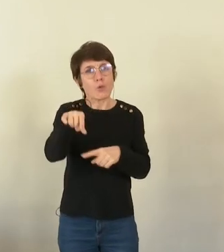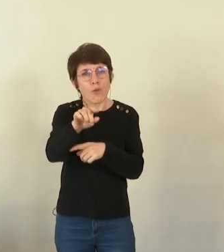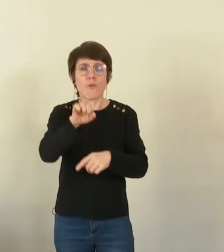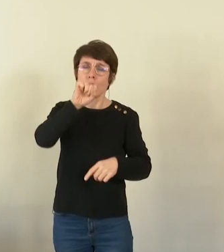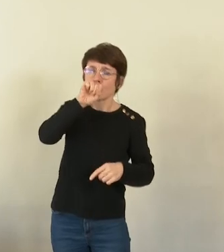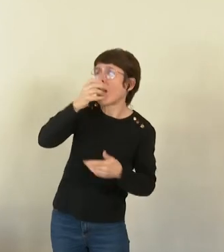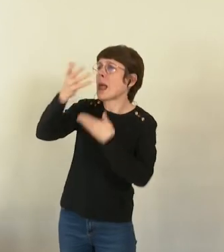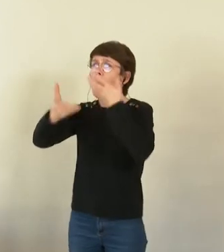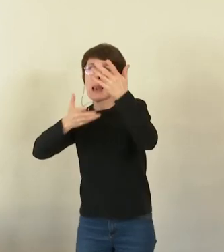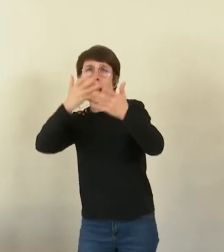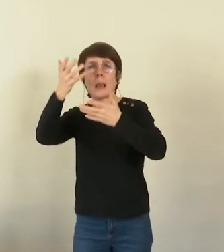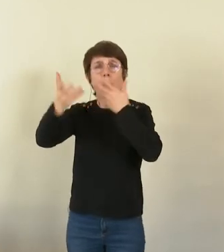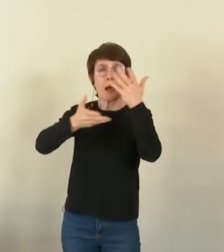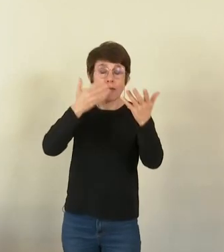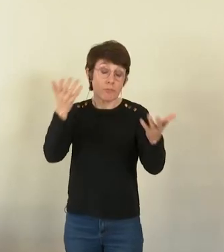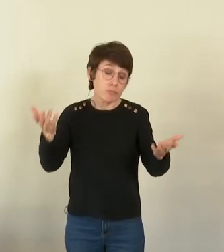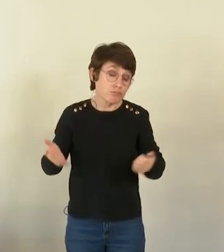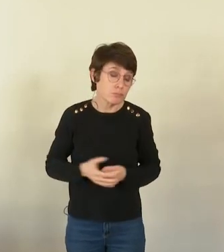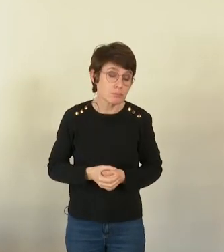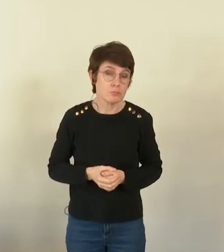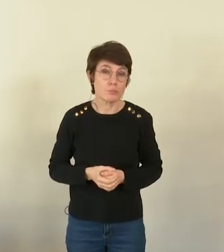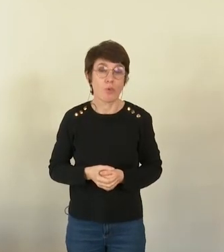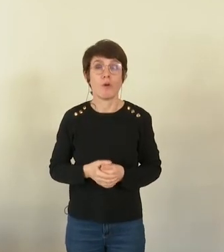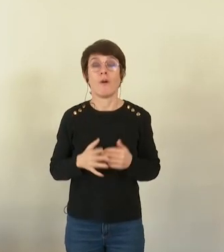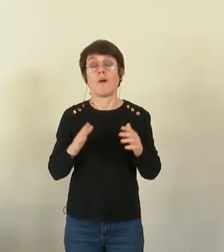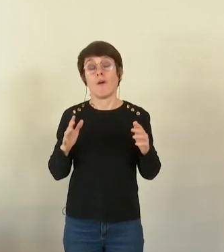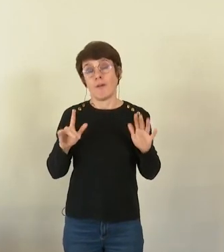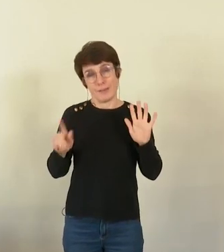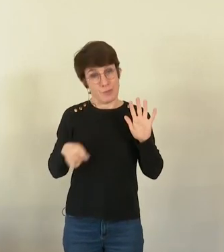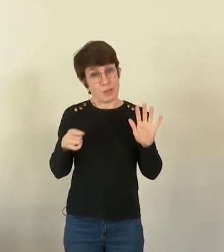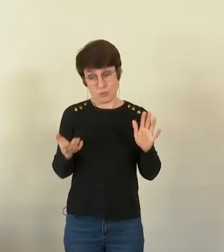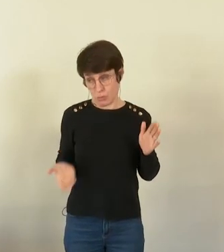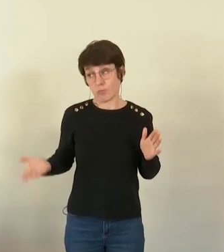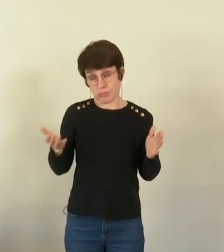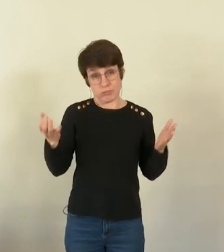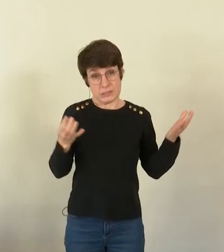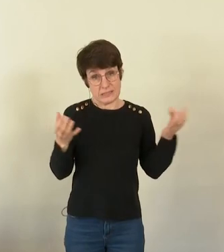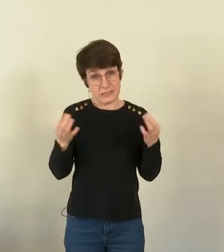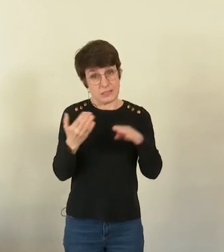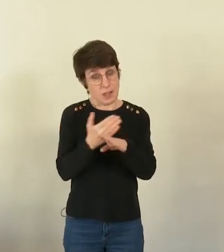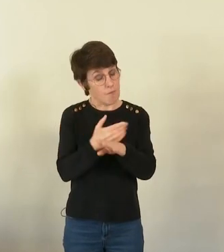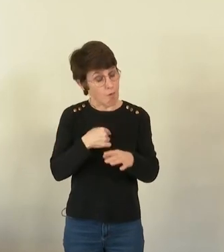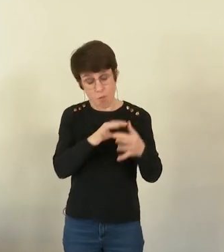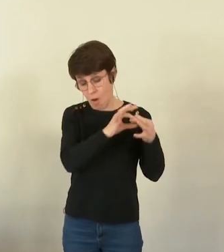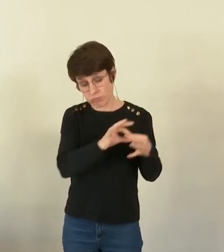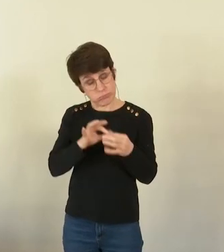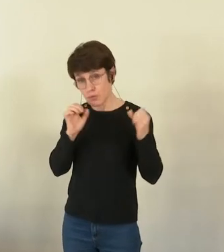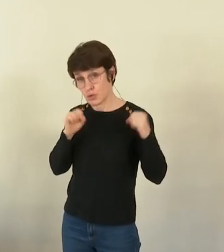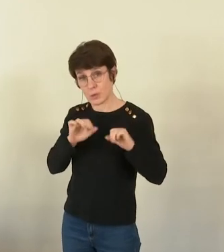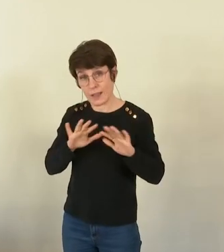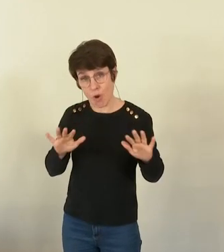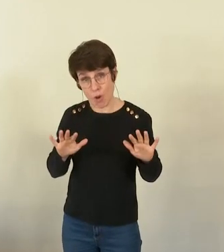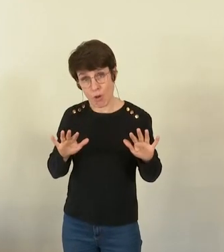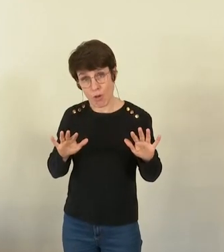de ce type de de considération et puis évidemment ça a été dit également et je rejoins tout à fait les précédents intervenants